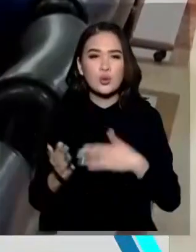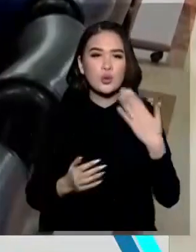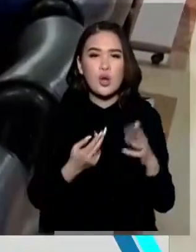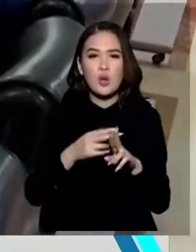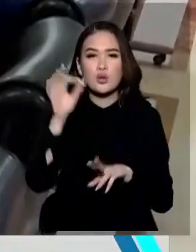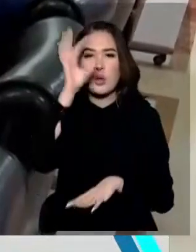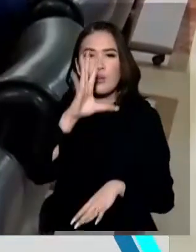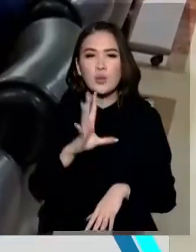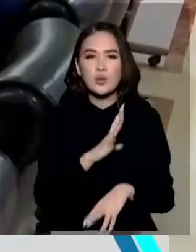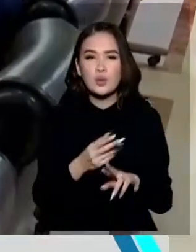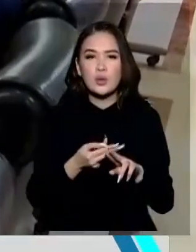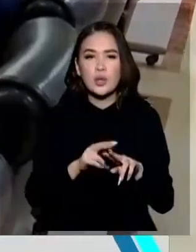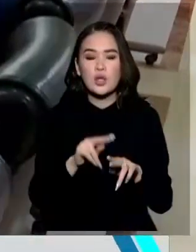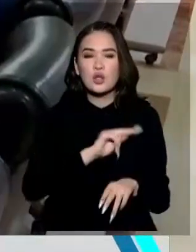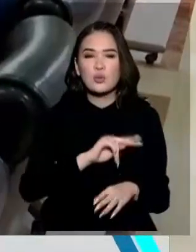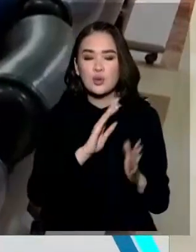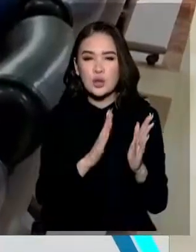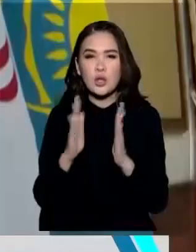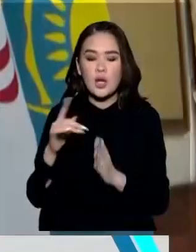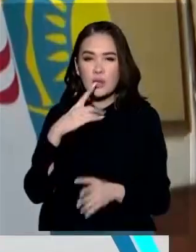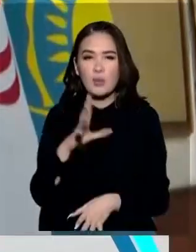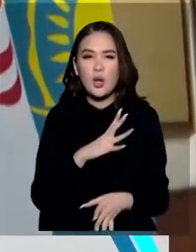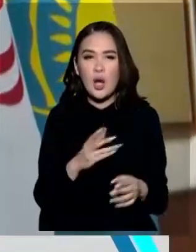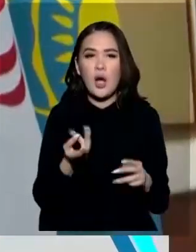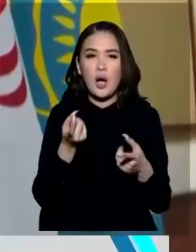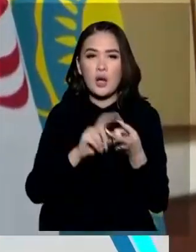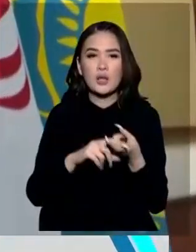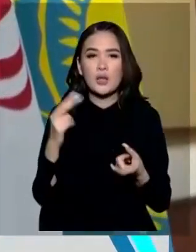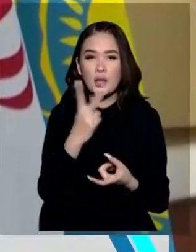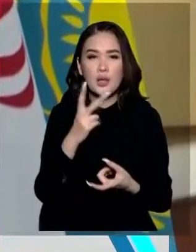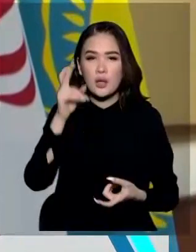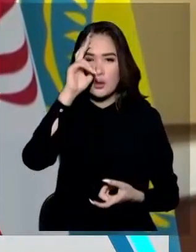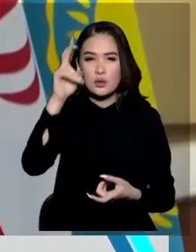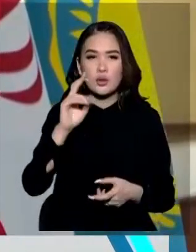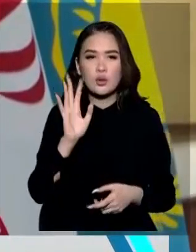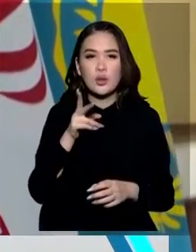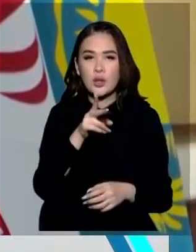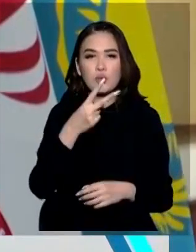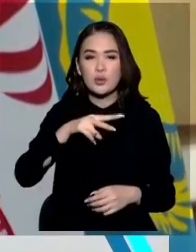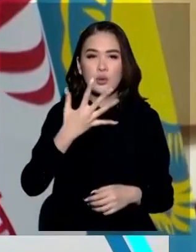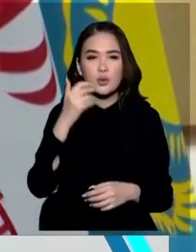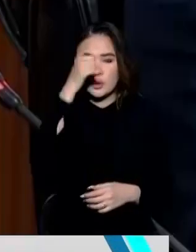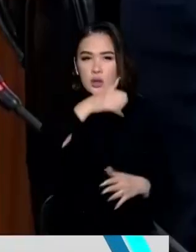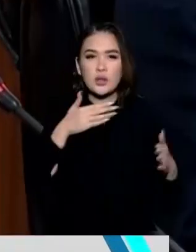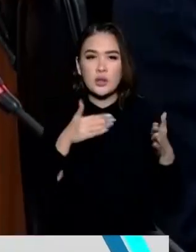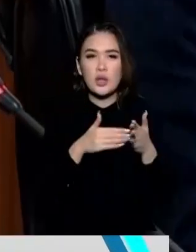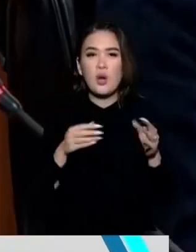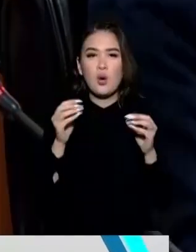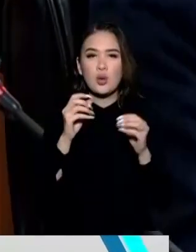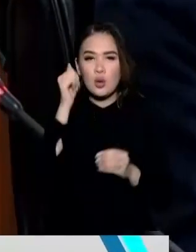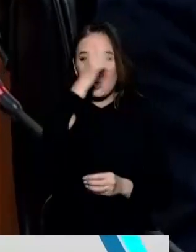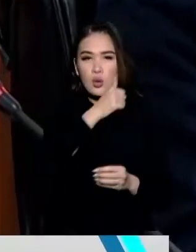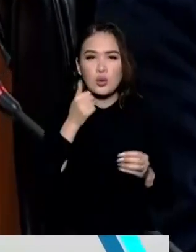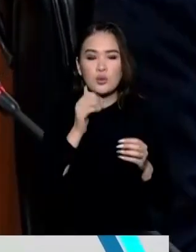оңтүстік дәлізінің жұмысын реттеуге келісті. Осы арқылы екі ел арасындағы тауар айналымы 2025 жылға дейін жылына